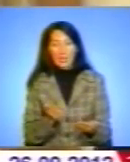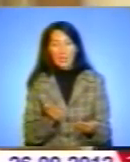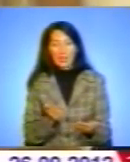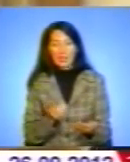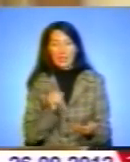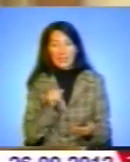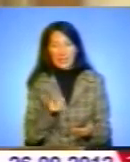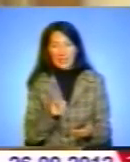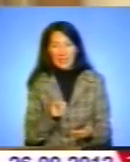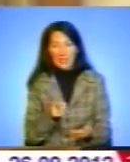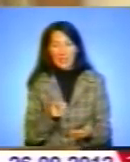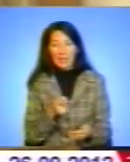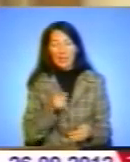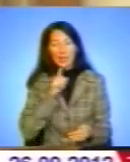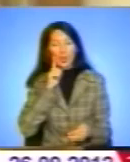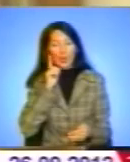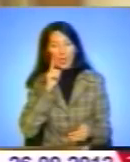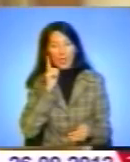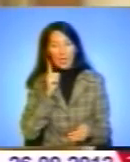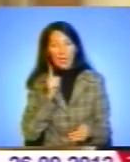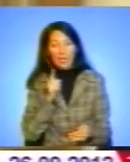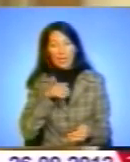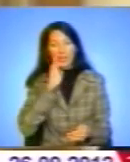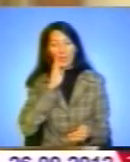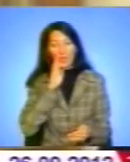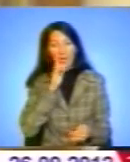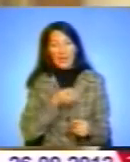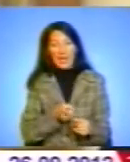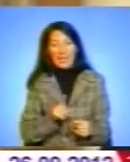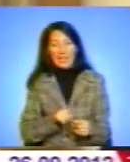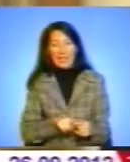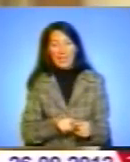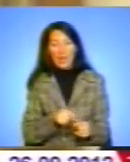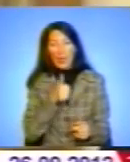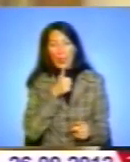ті юнаки і дівчата, які